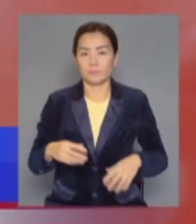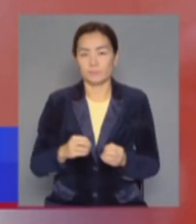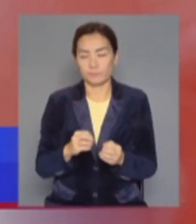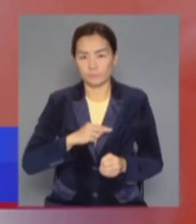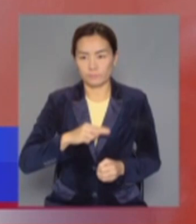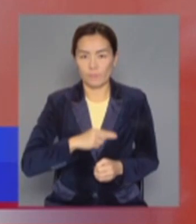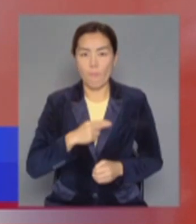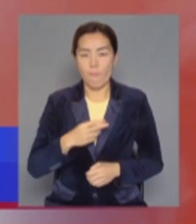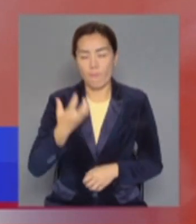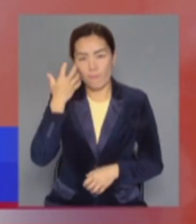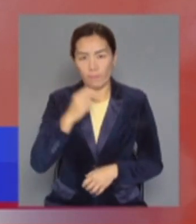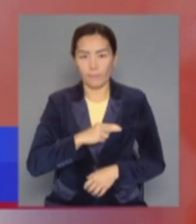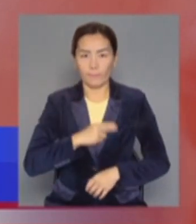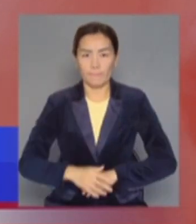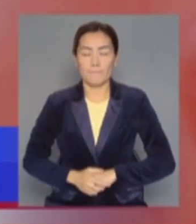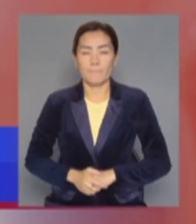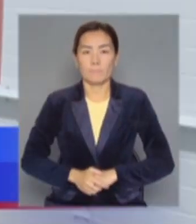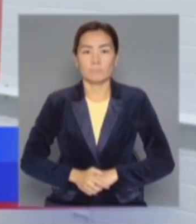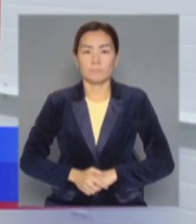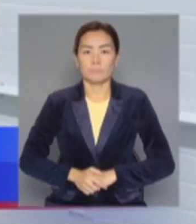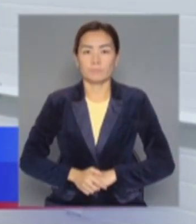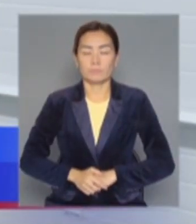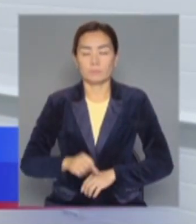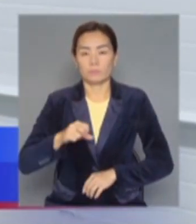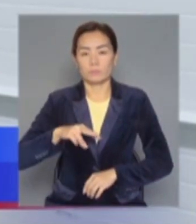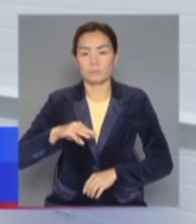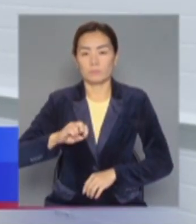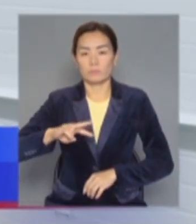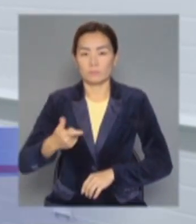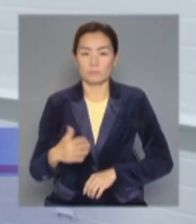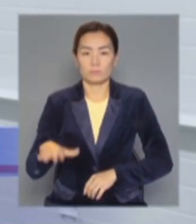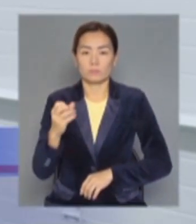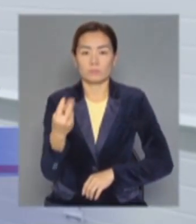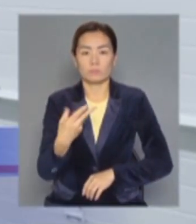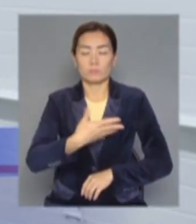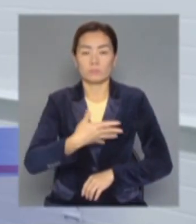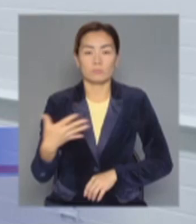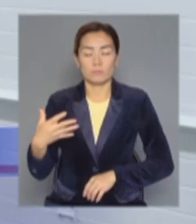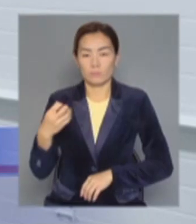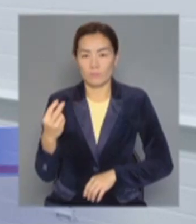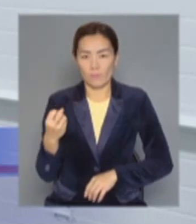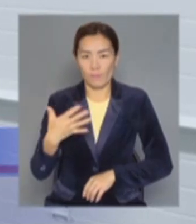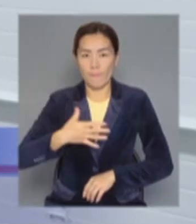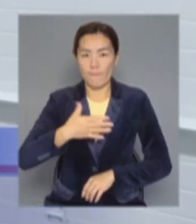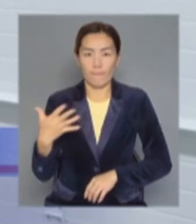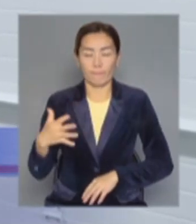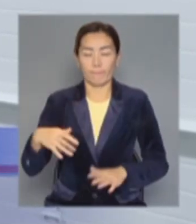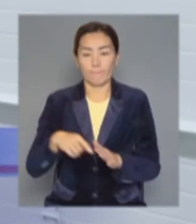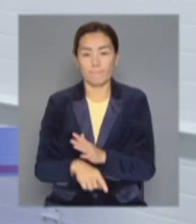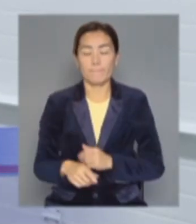жүргеніне ешқашан өкінбейтінін жеткізді. Алмагүл ықшам ауданында көп қабатты үйлерде 12-ші қабатта подъездің